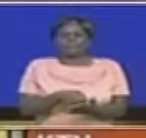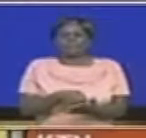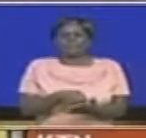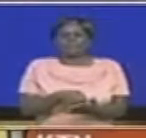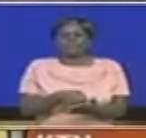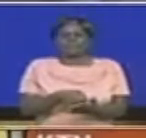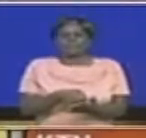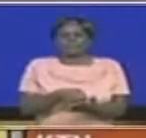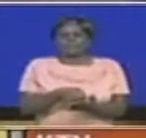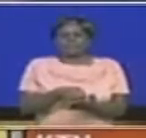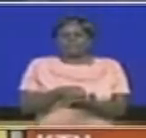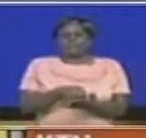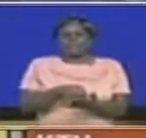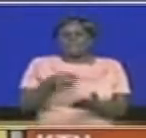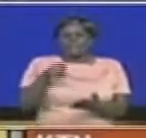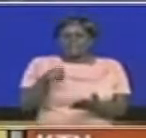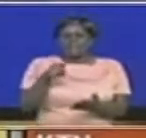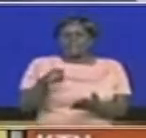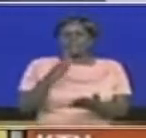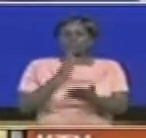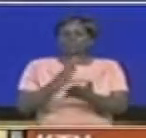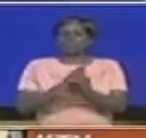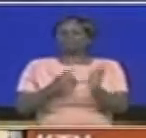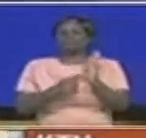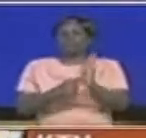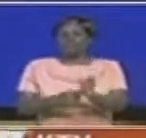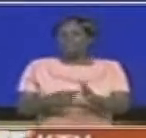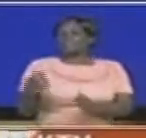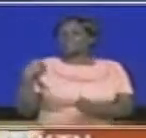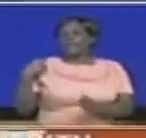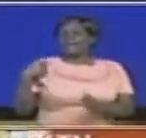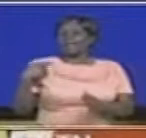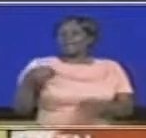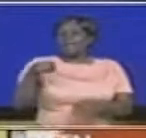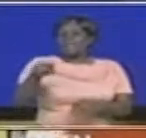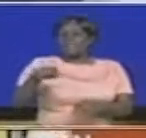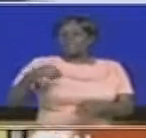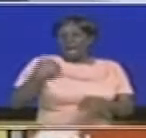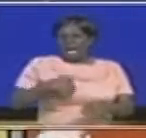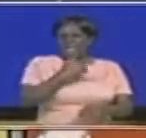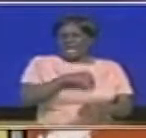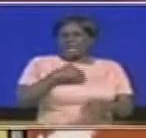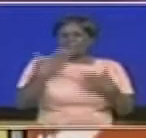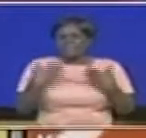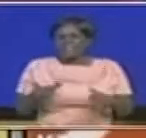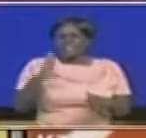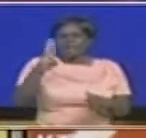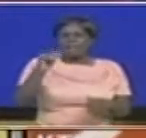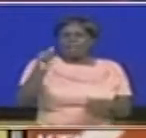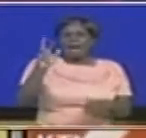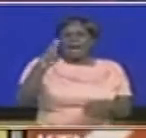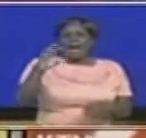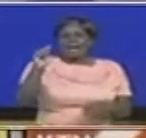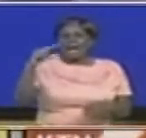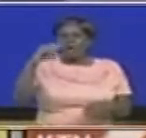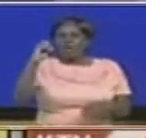Ndio yaendeleza shughuli za kuwafikisha hospitalini majeruhi hapo jana baada ya uvamizi katika kijiji cha Wasorongai huko Baragoi kusababisha vifo vya